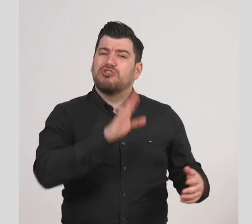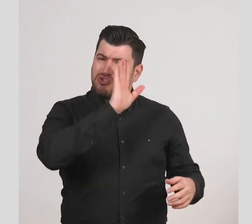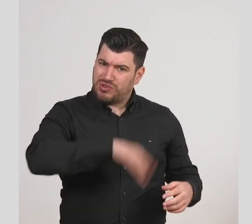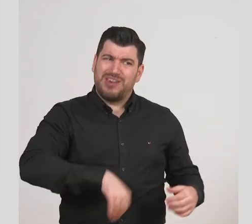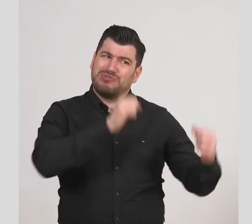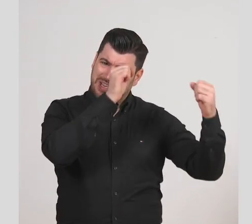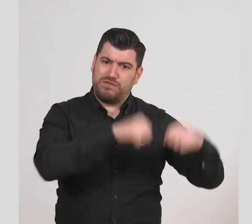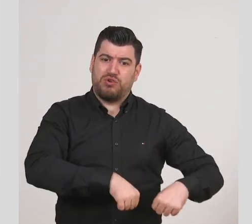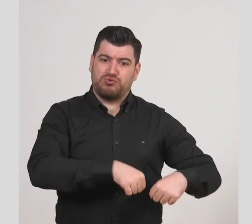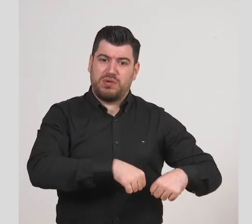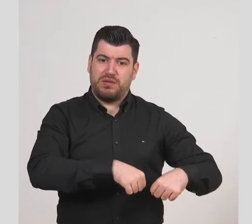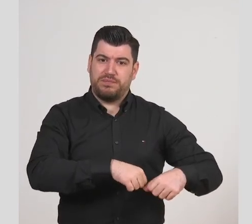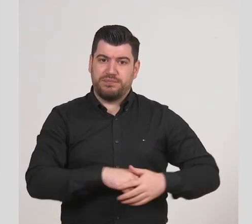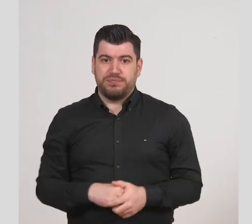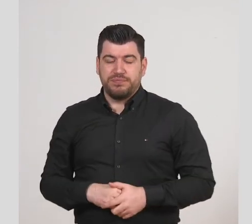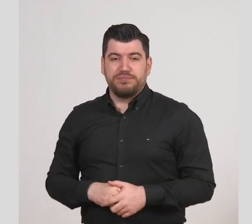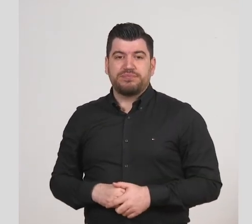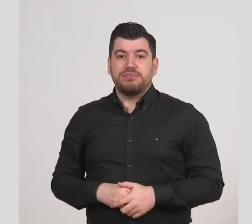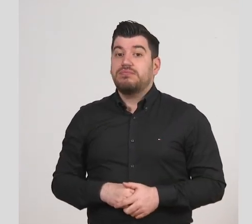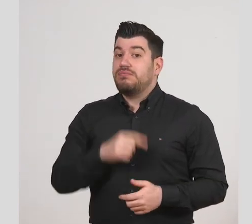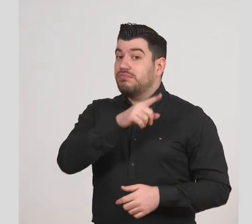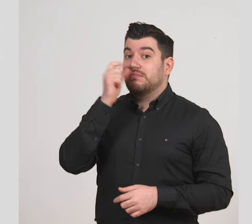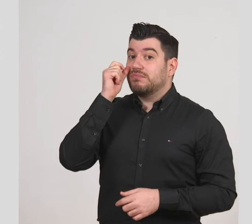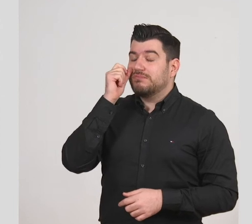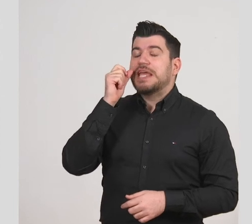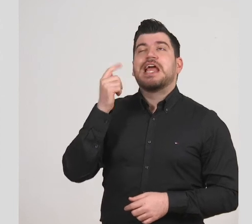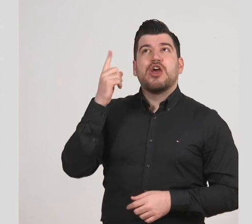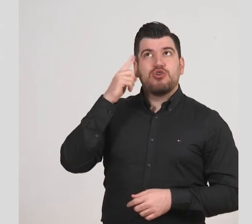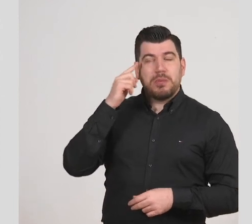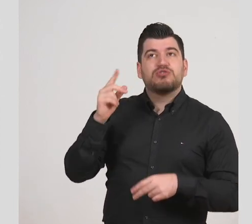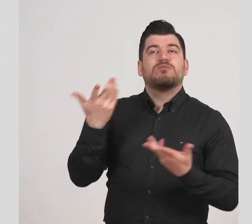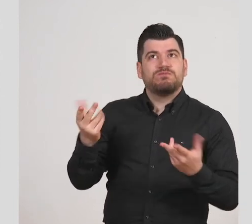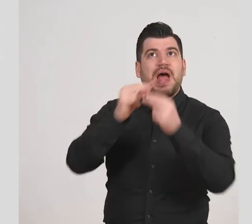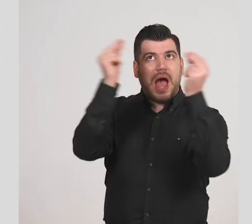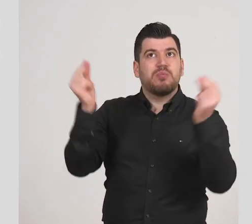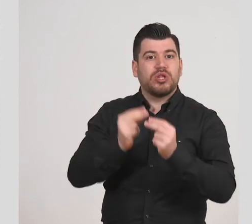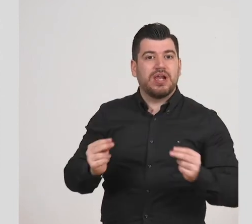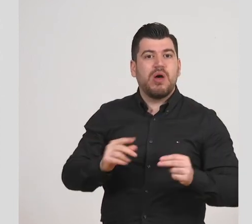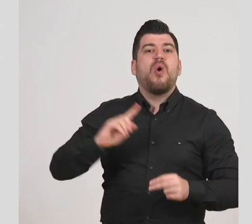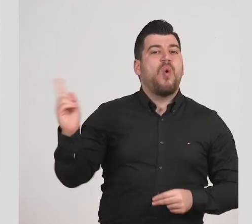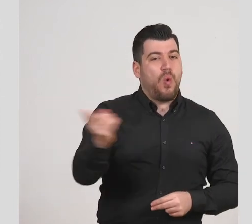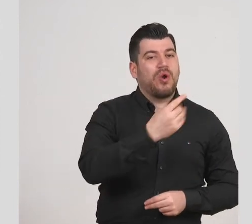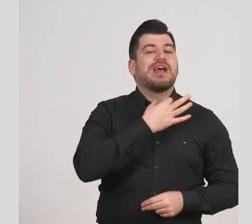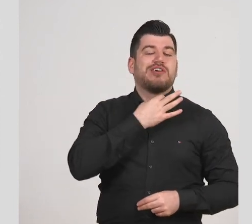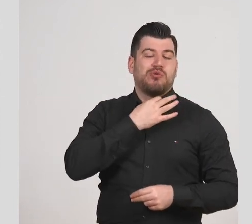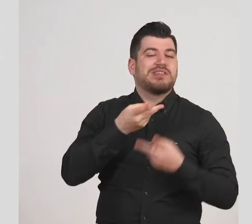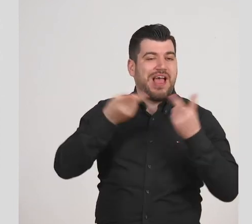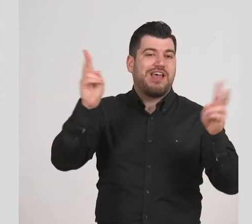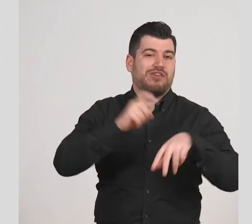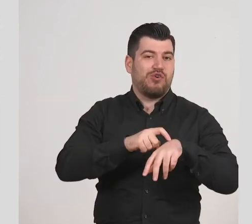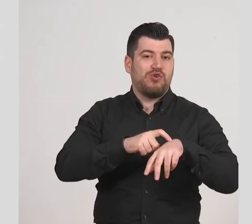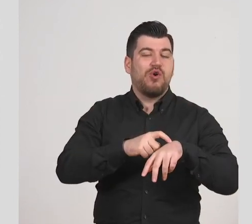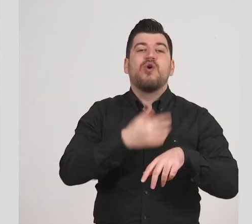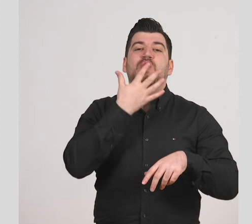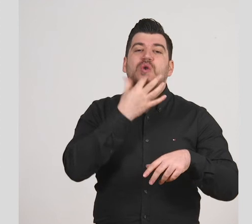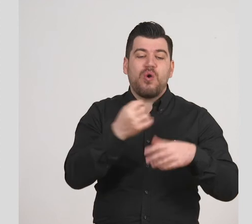τέλος. Και τελειώνει, συμπερασματικά νομίζω ότι όλοι χρειαζόμαστε ελεύθερο χρόνο και λέμε τους λόγους, αυτούς